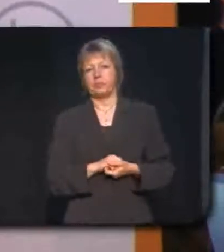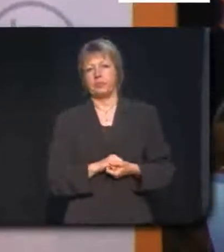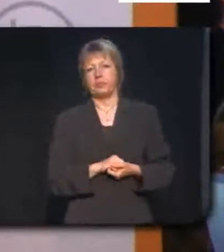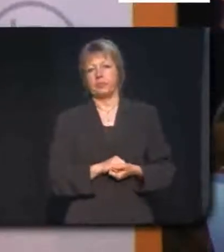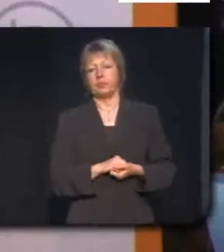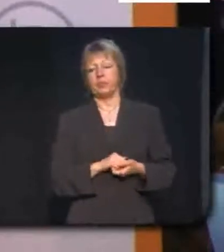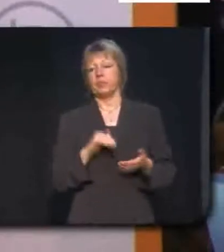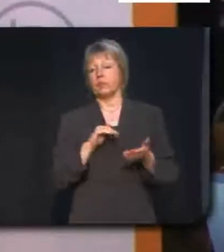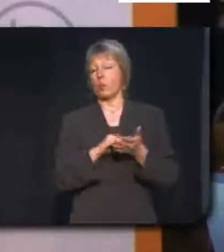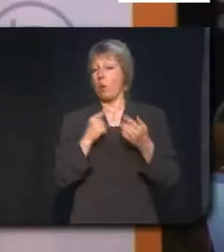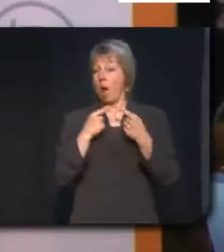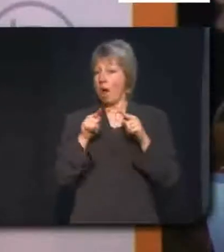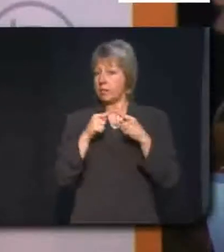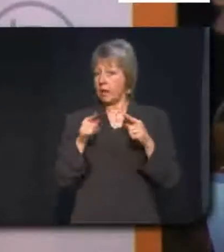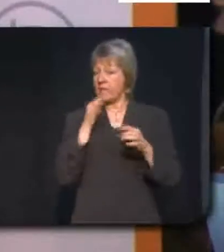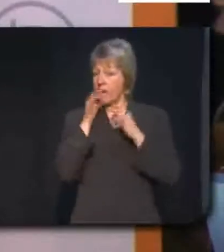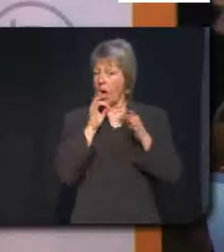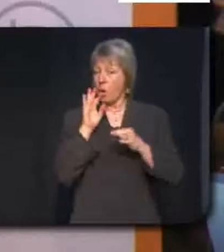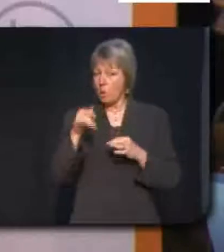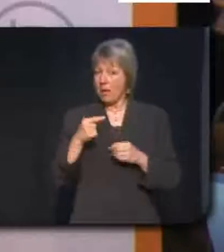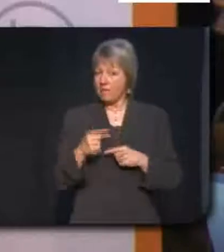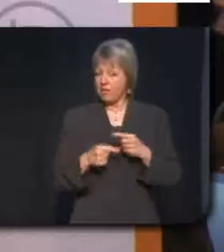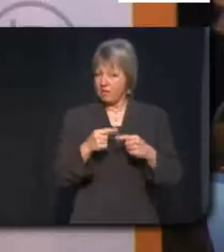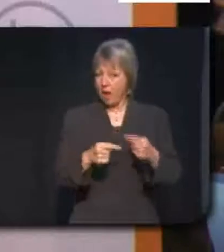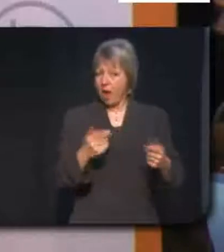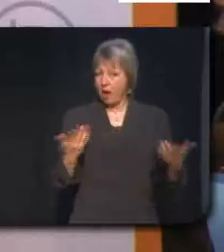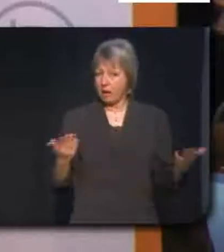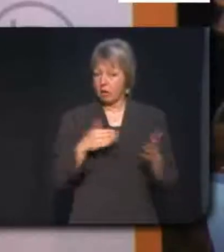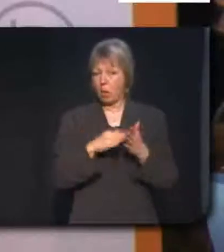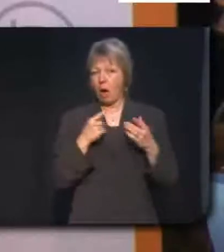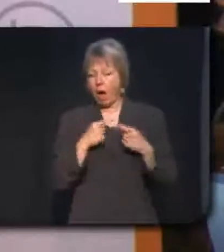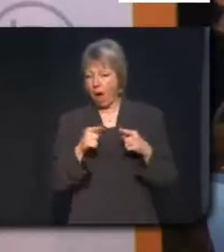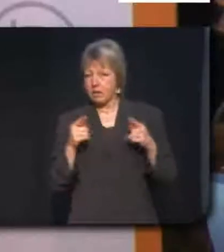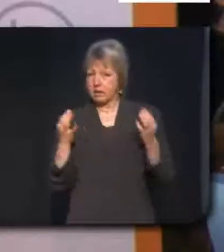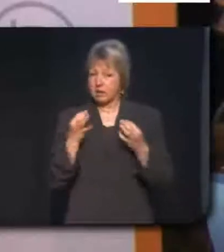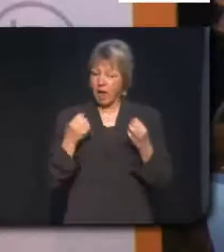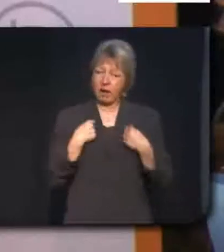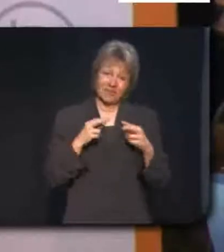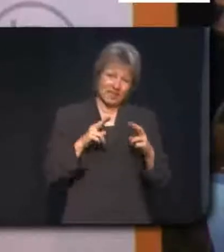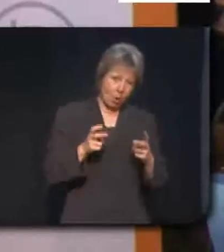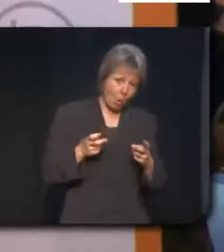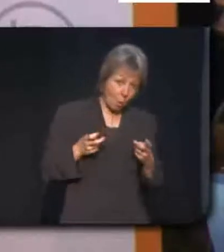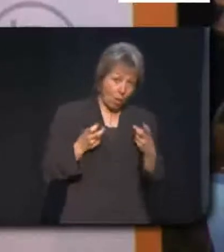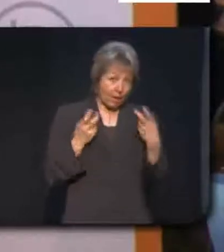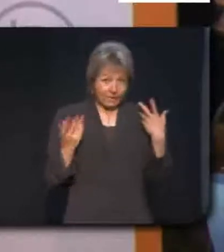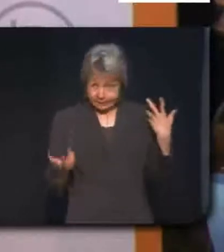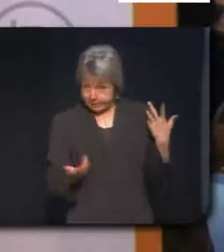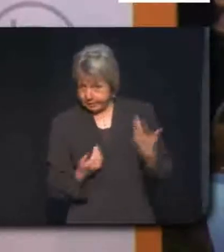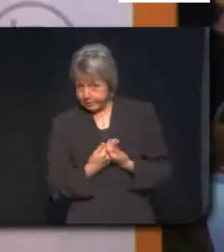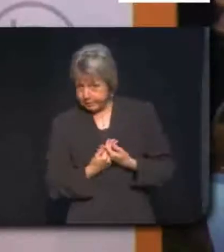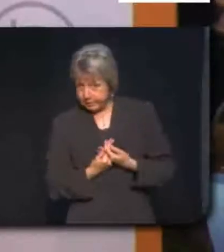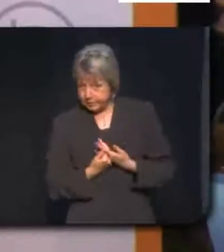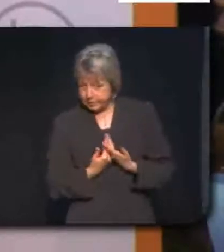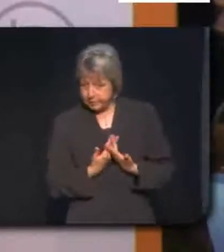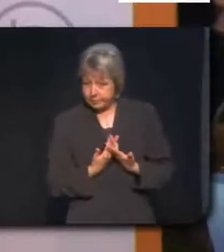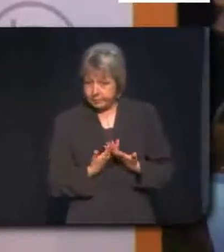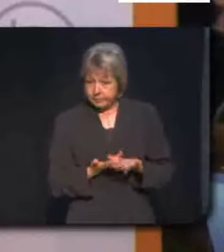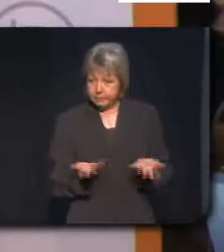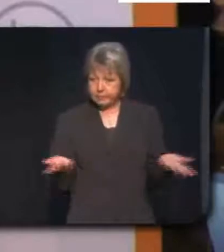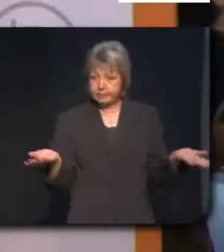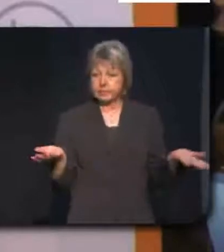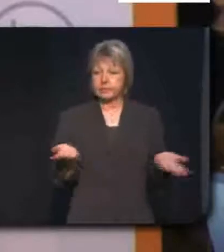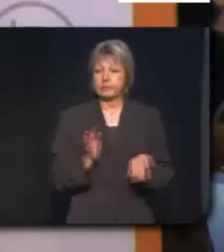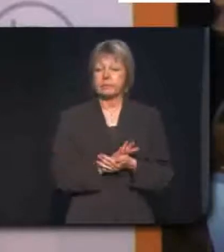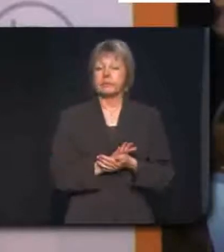gibt es noch weitere Fragen zum Verfahren soll ich noch andere Dinge wiederholen ja das